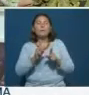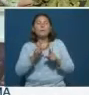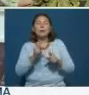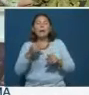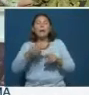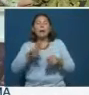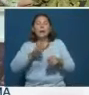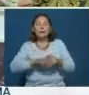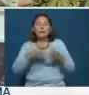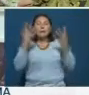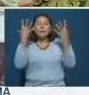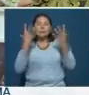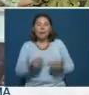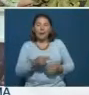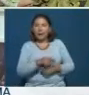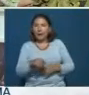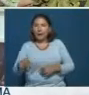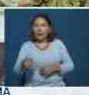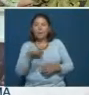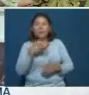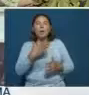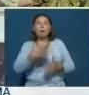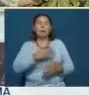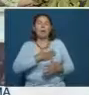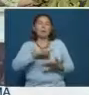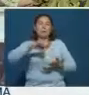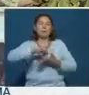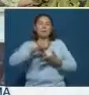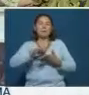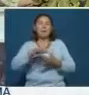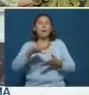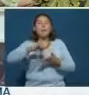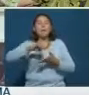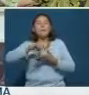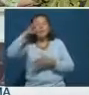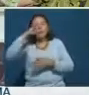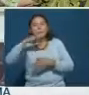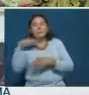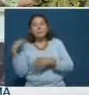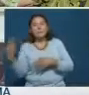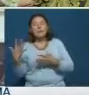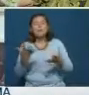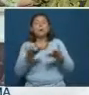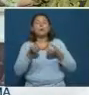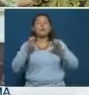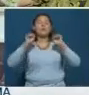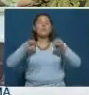рамках этих дней наши представители, представители казахской стороны, получат